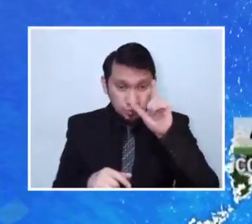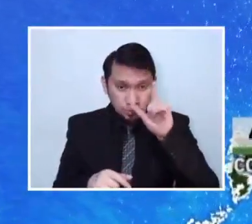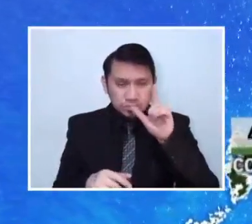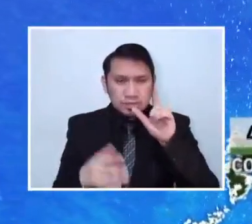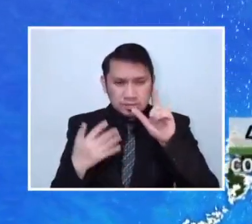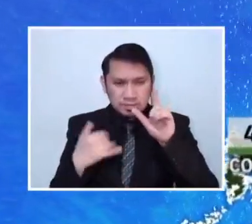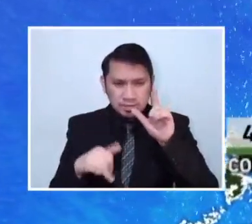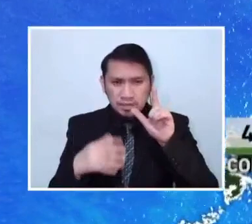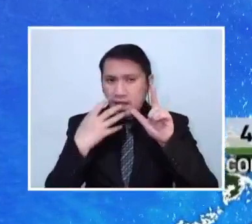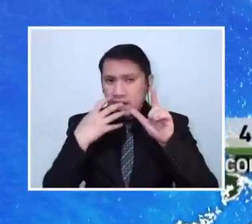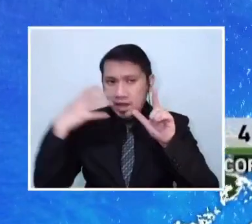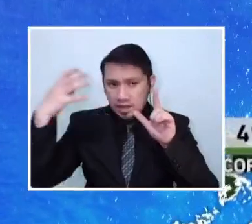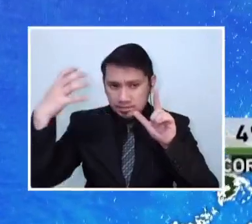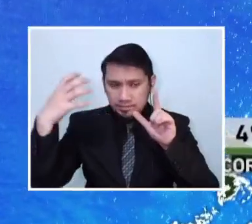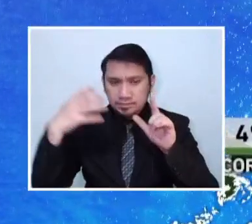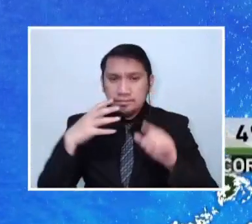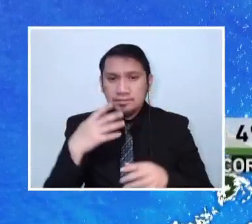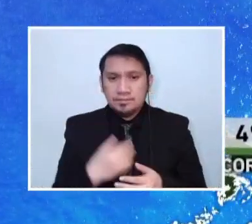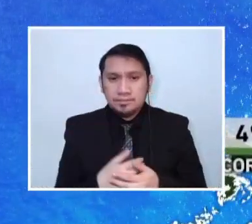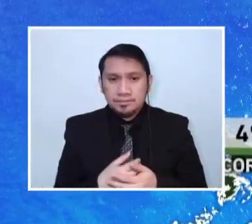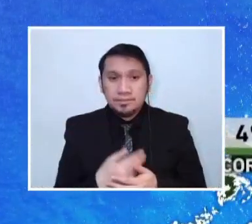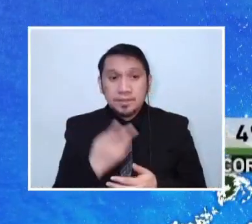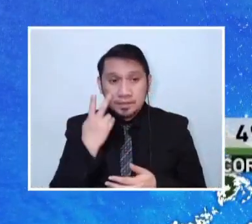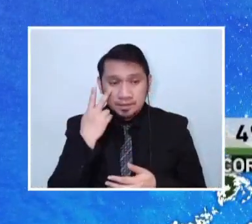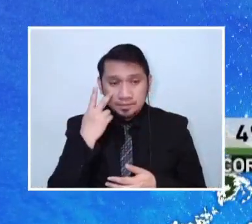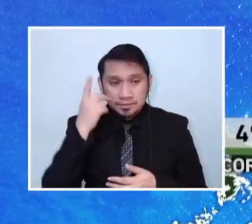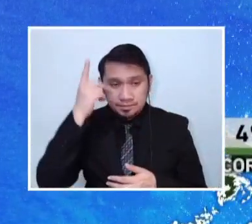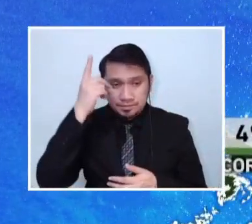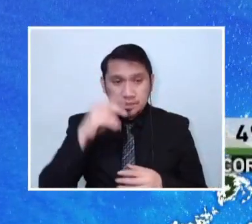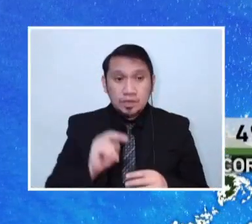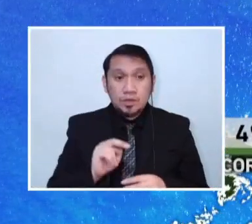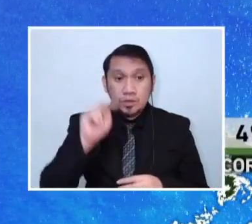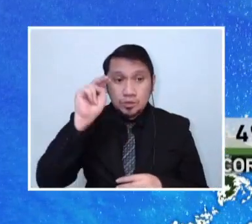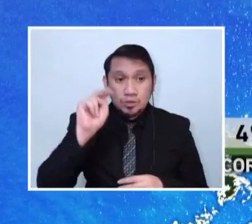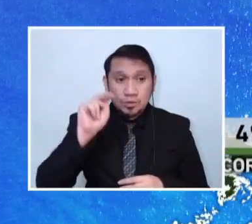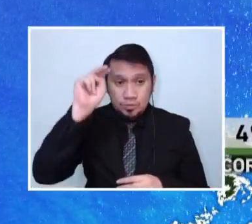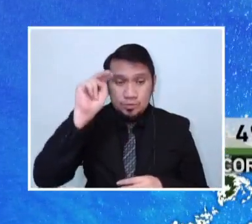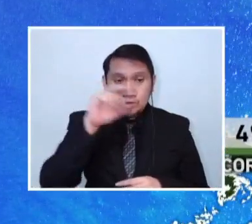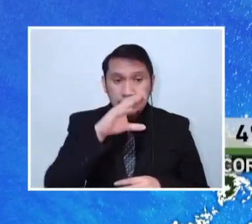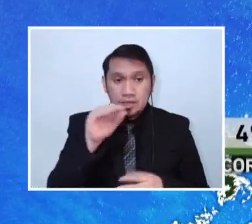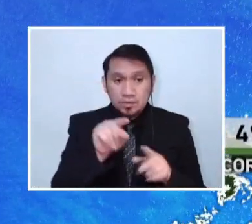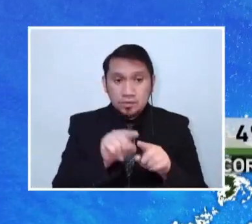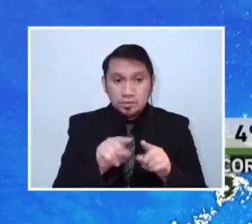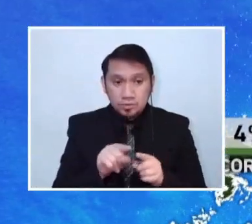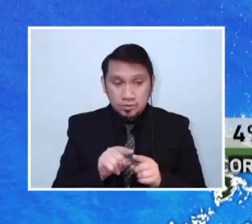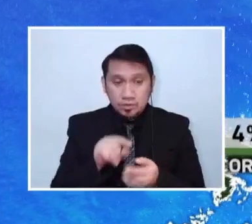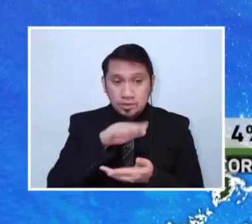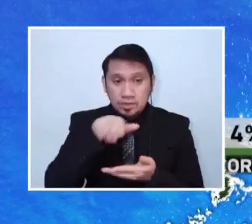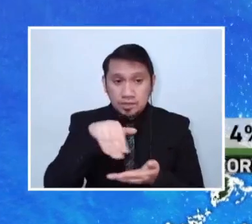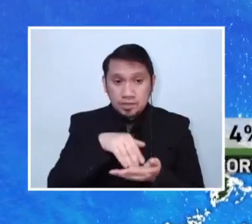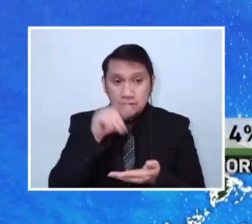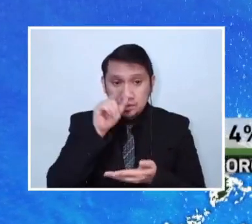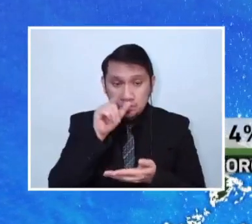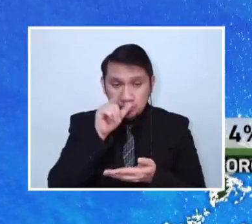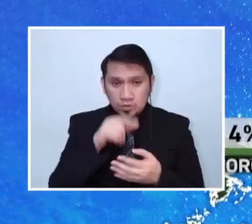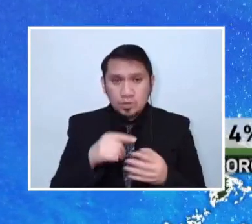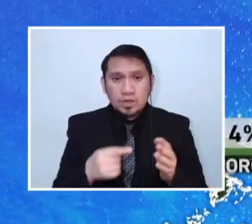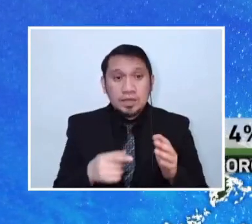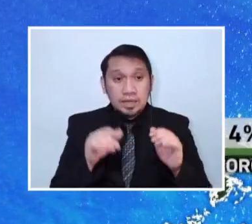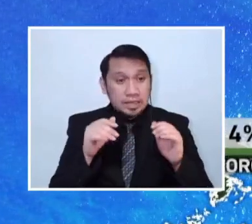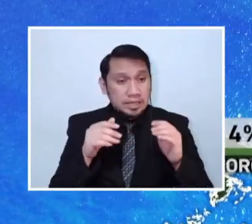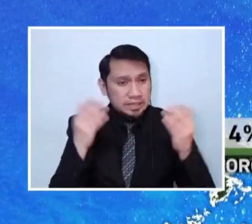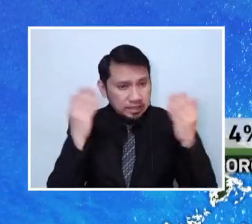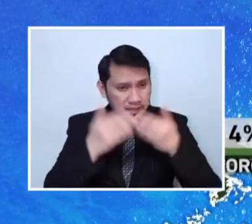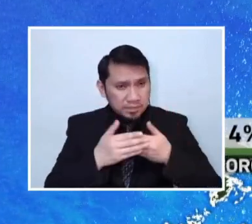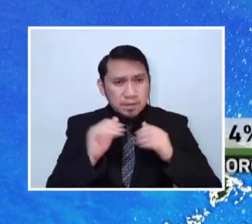po dyan sa Ilocos provinces, Cagayan, Isabela at dito po sa Central Luzon. Sa gabi, posible ang mahihinang ulan sa bahagi po